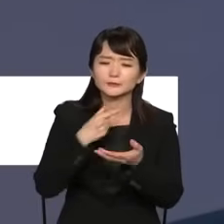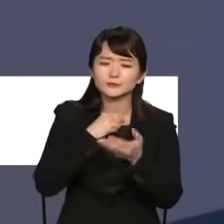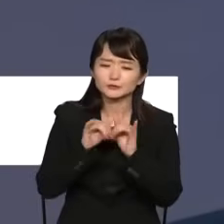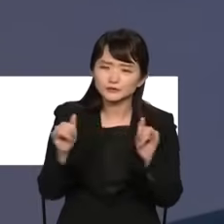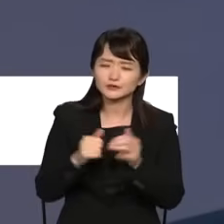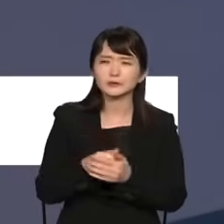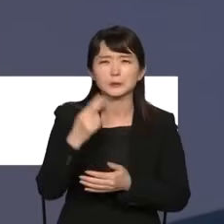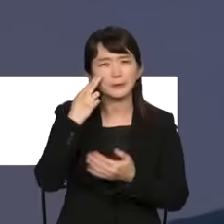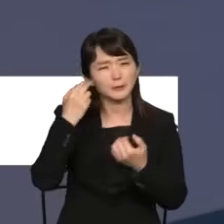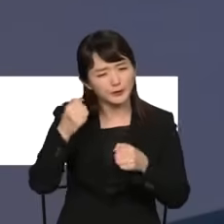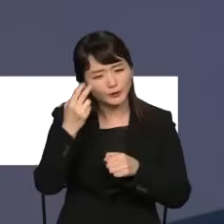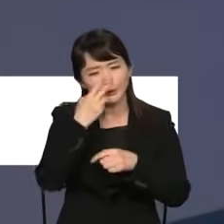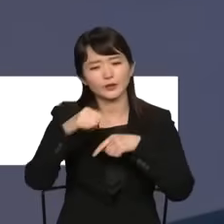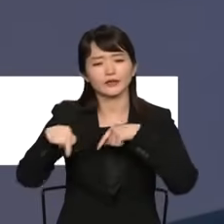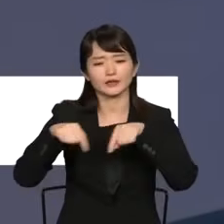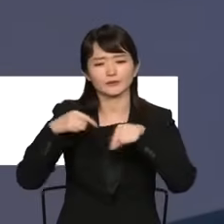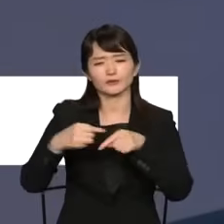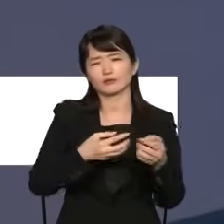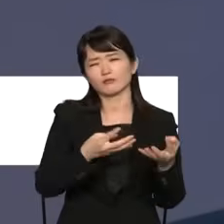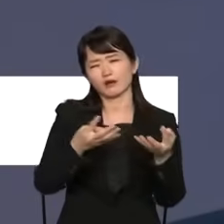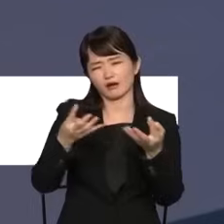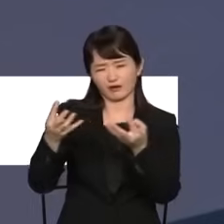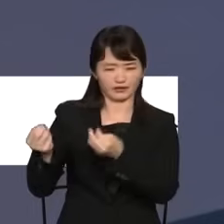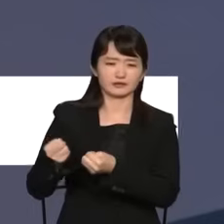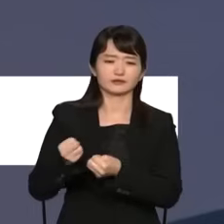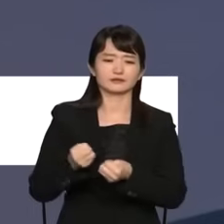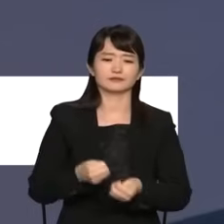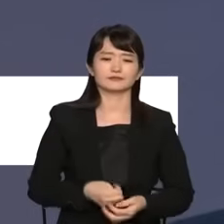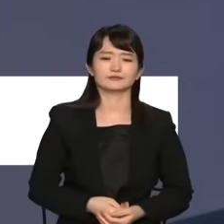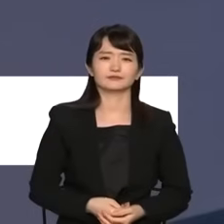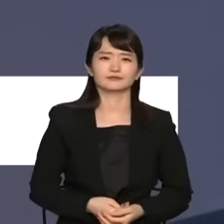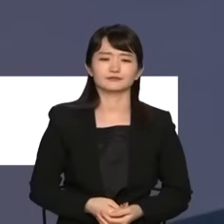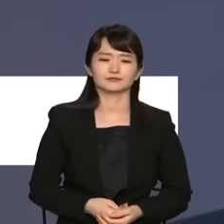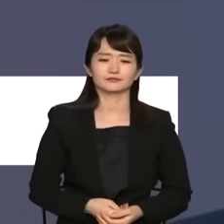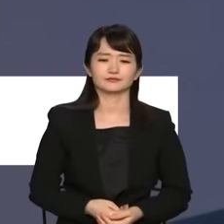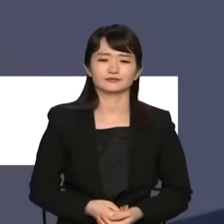那想合作的人, 想合作的演员, 想合作的导演,